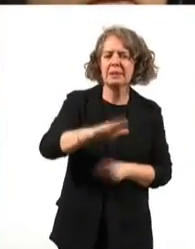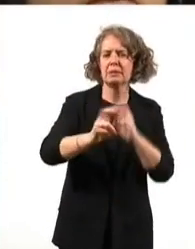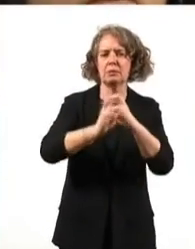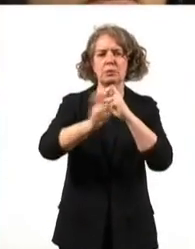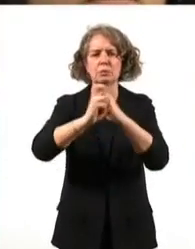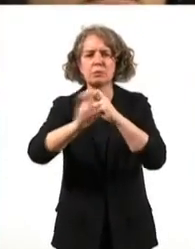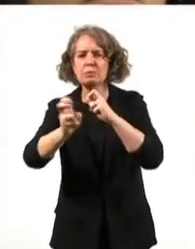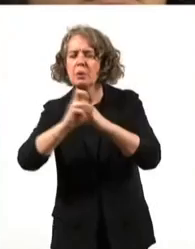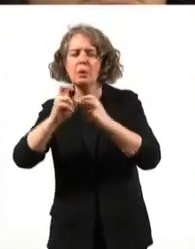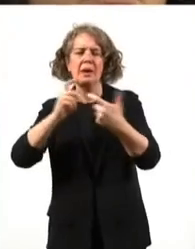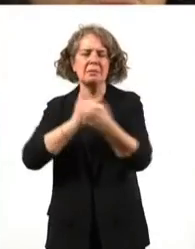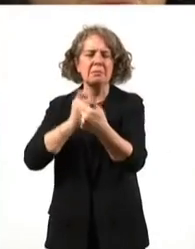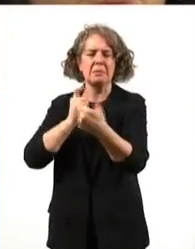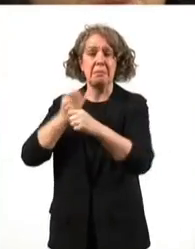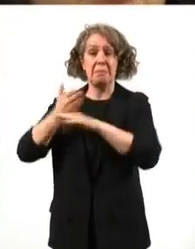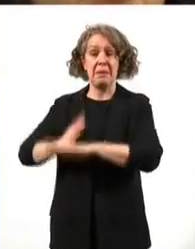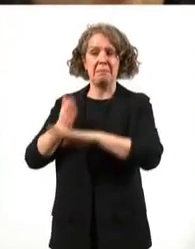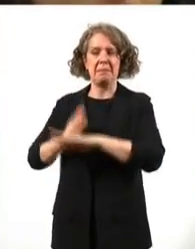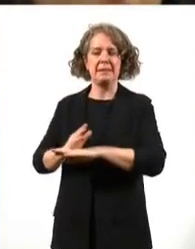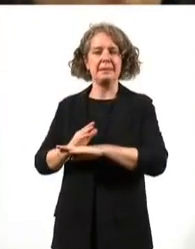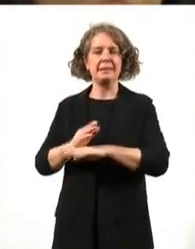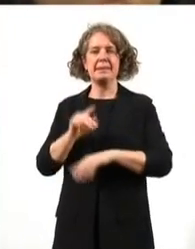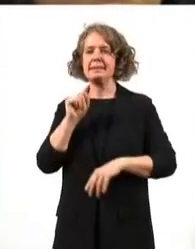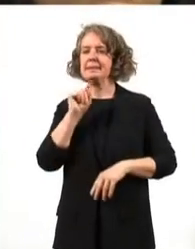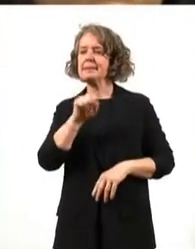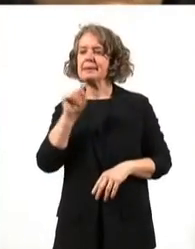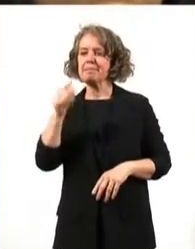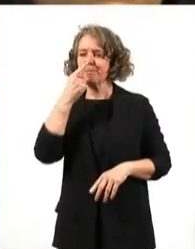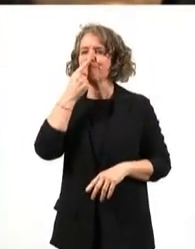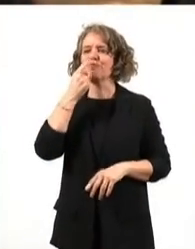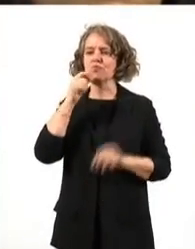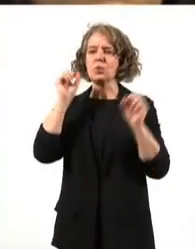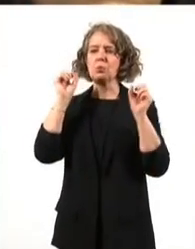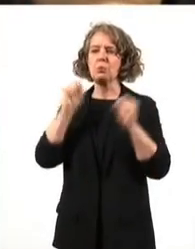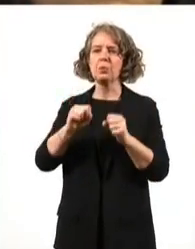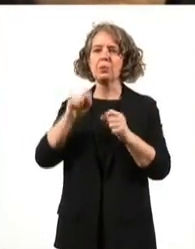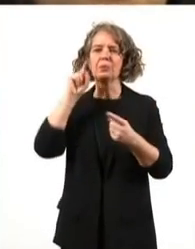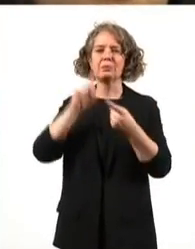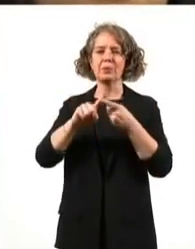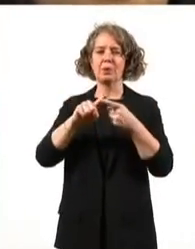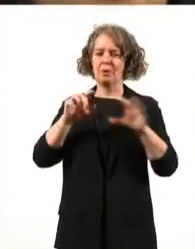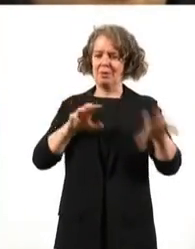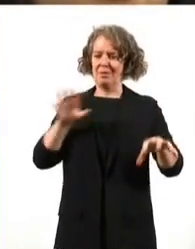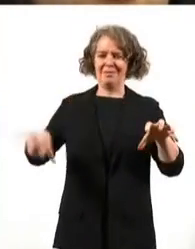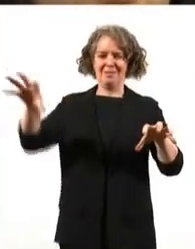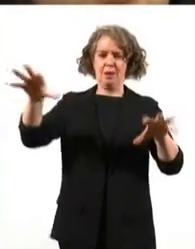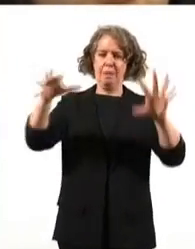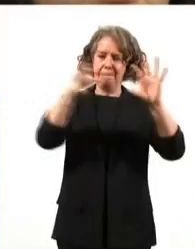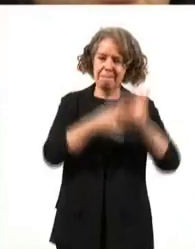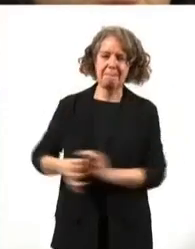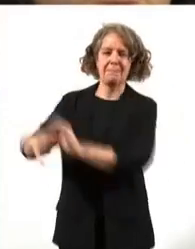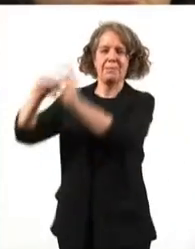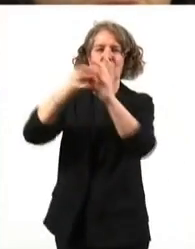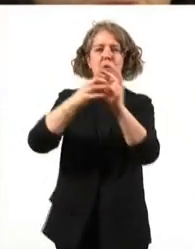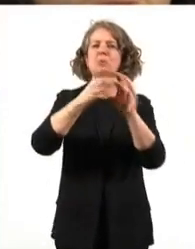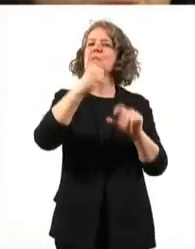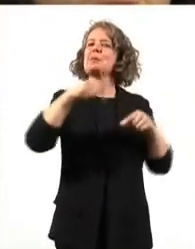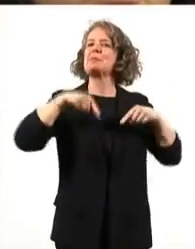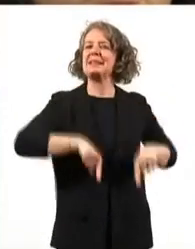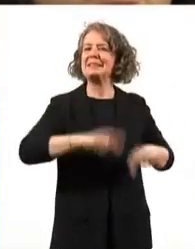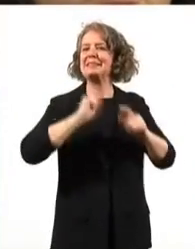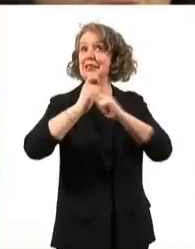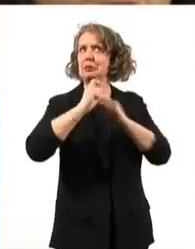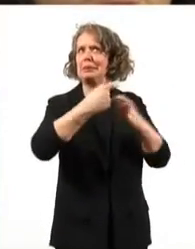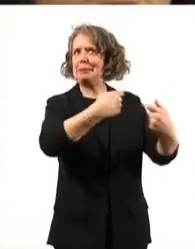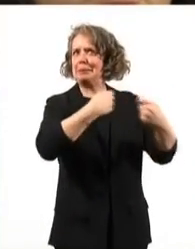transports, sur des choses de ce type. Et là aussi, on a sans doute une nouvelle alliance, un peu au titre de la cohésion des territoires. La Première ministre le pousse dans les discussions qu'on a